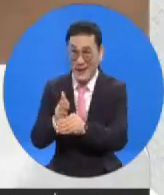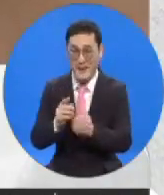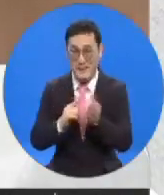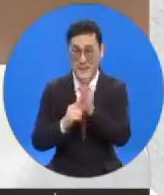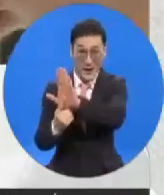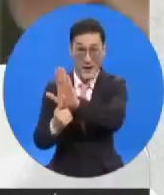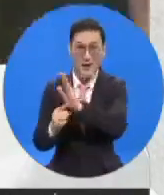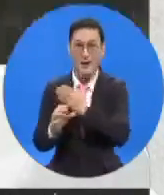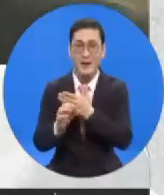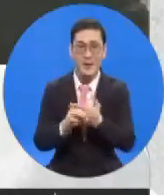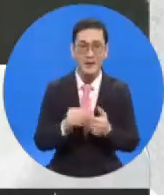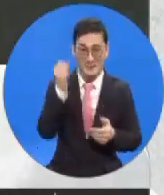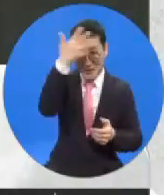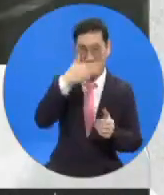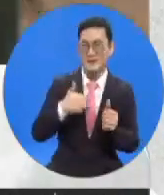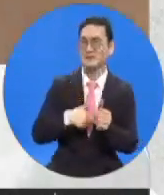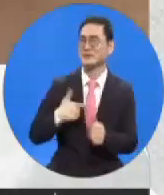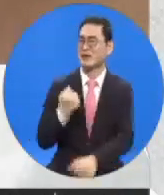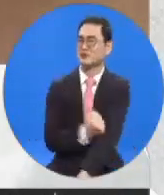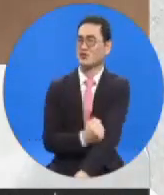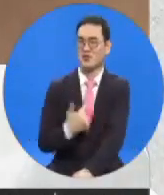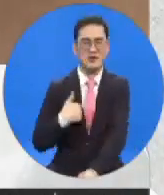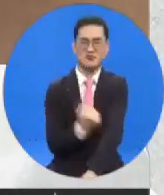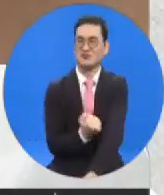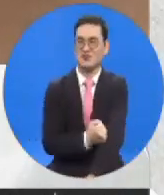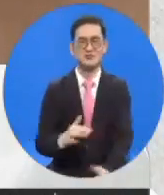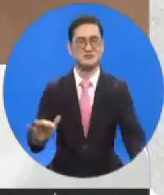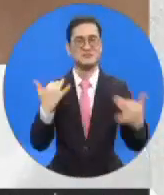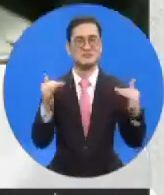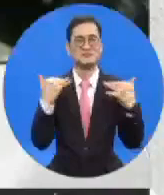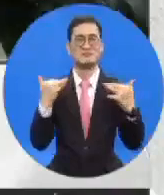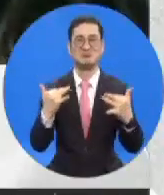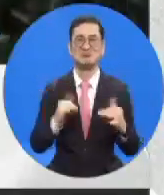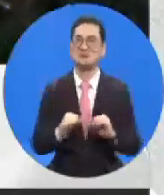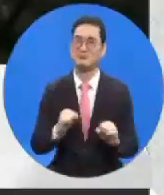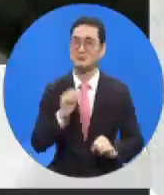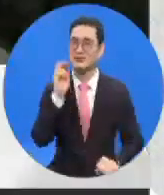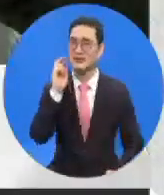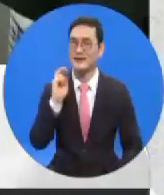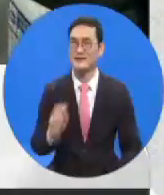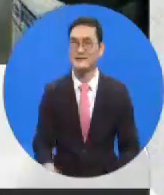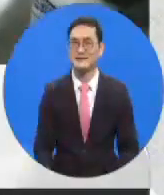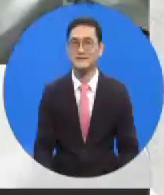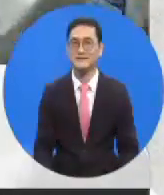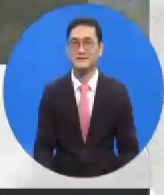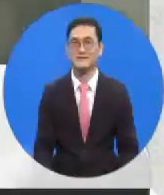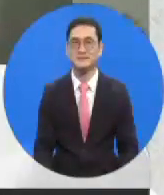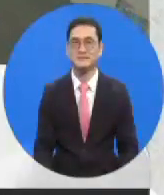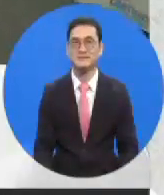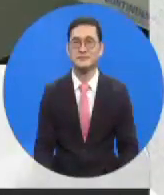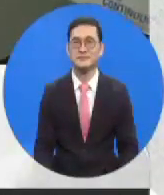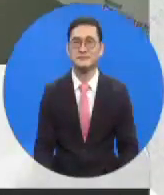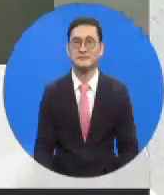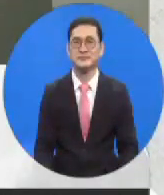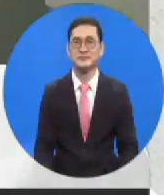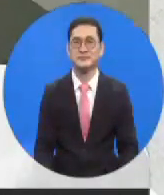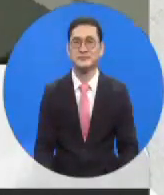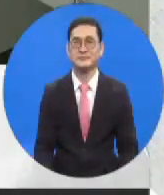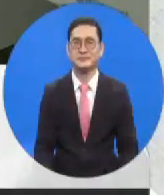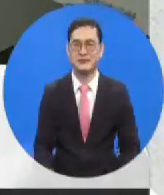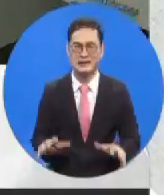있었는지 없었는지는 모르겠지만은. 흥미롭군요. 뭐, 예, 이렇게 났고 어쨌든 지금 전 세계 사람들의 마음은 다 똑같을 것